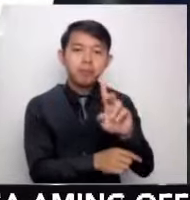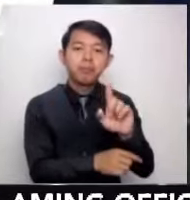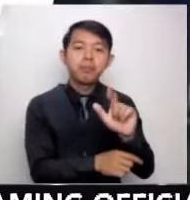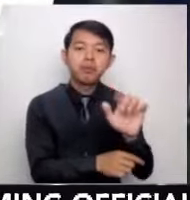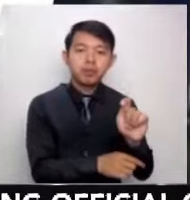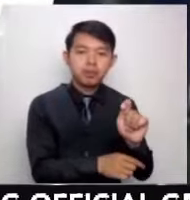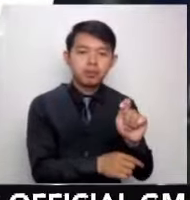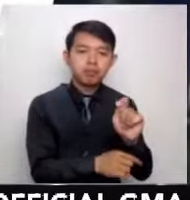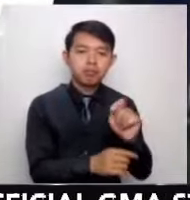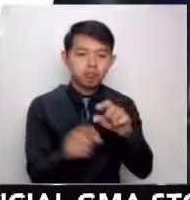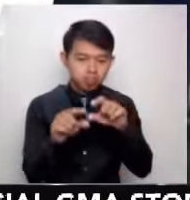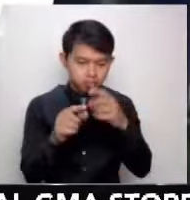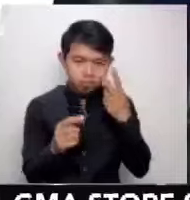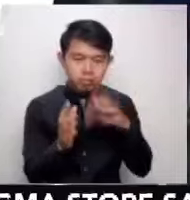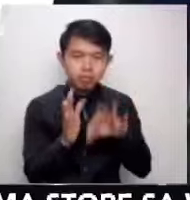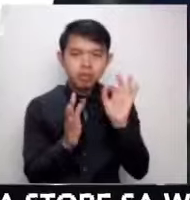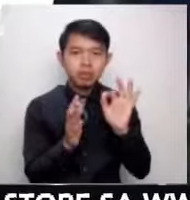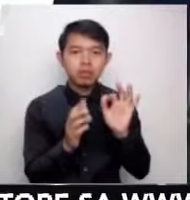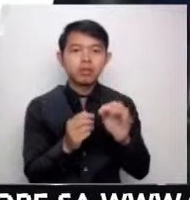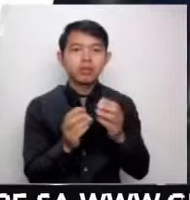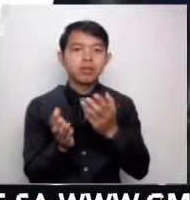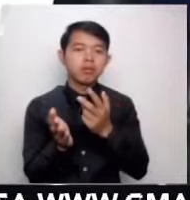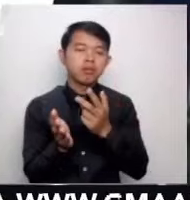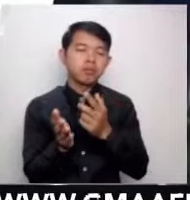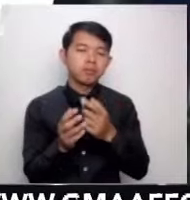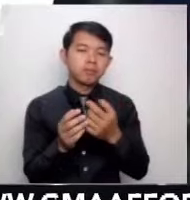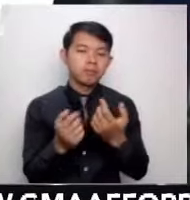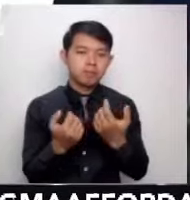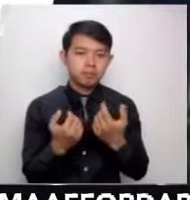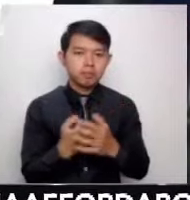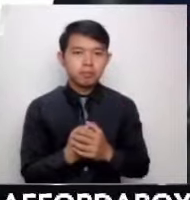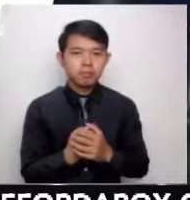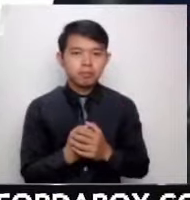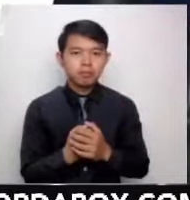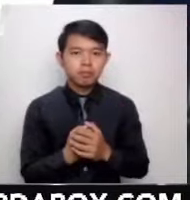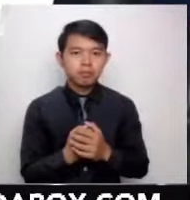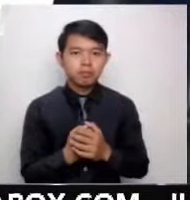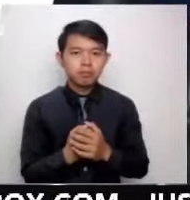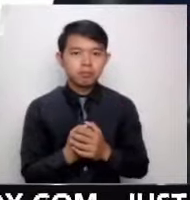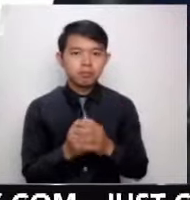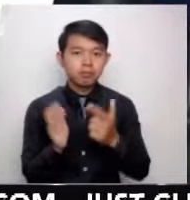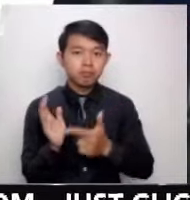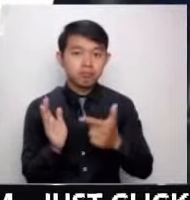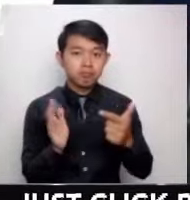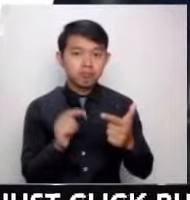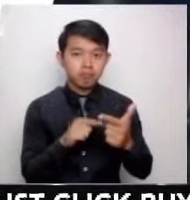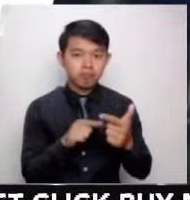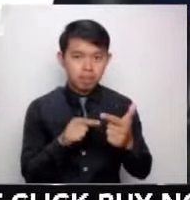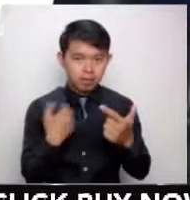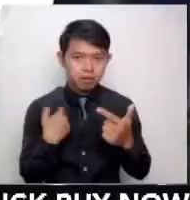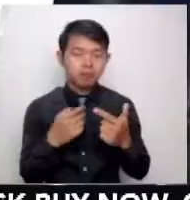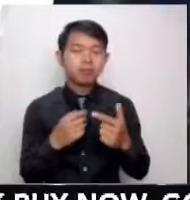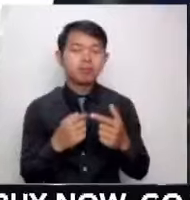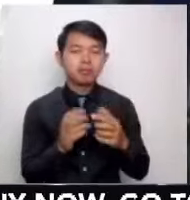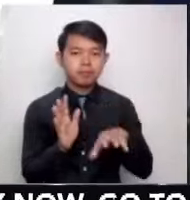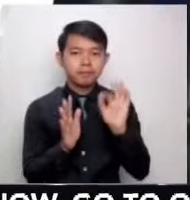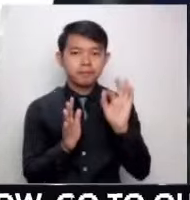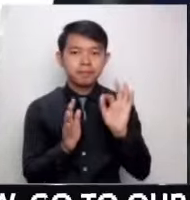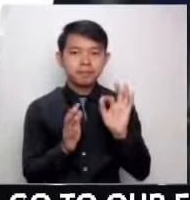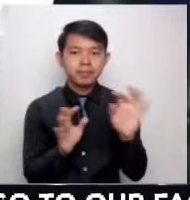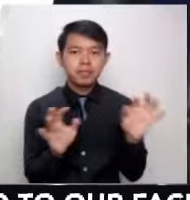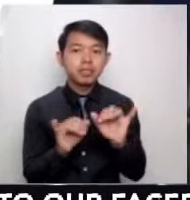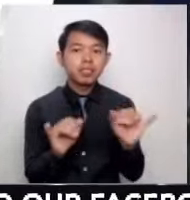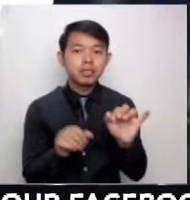and empty shells, live ammunitions of caliber 40 also, same caliber nga narecovered